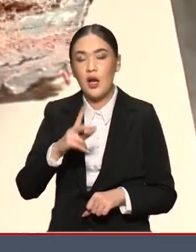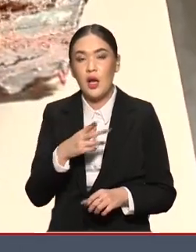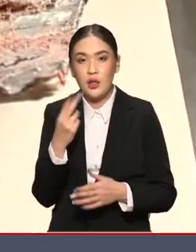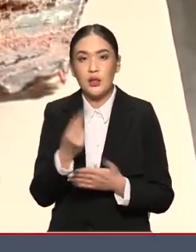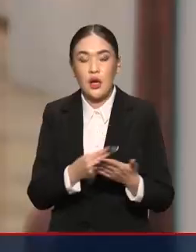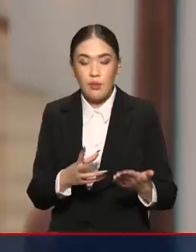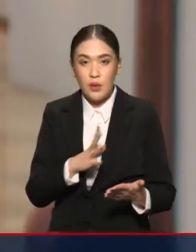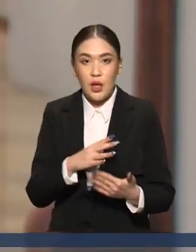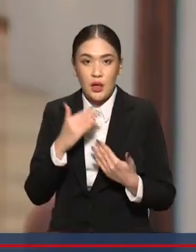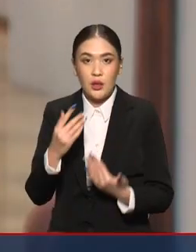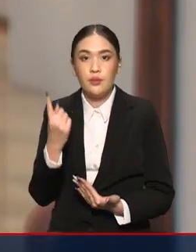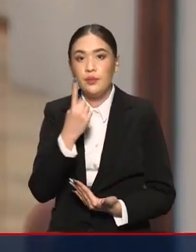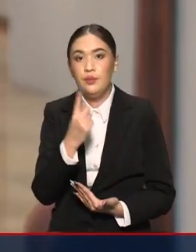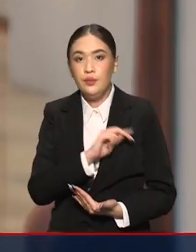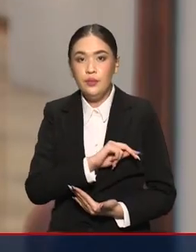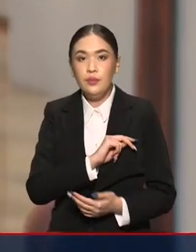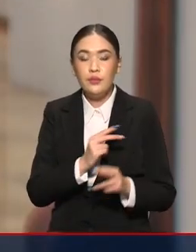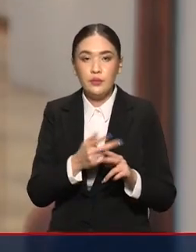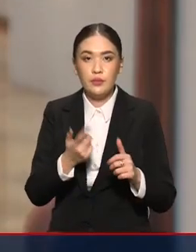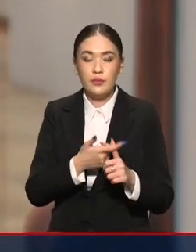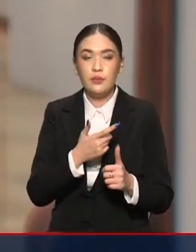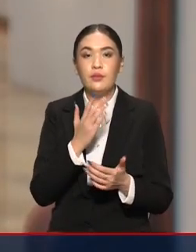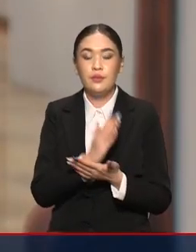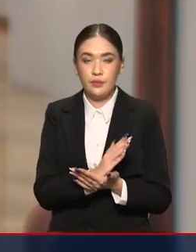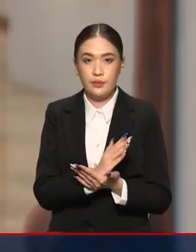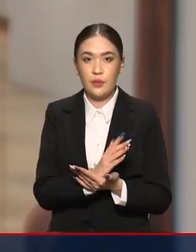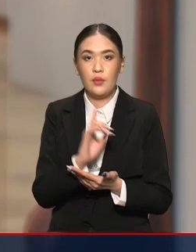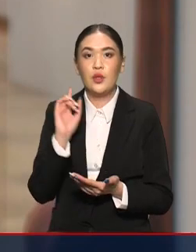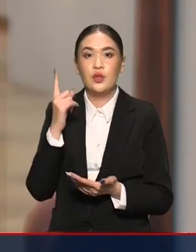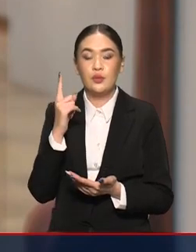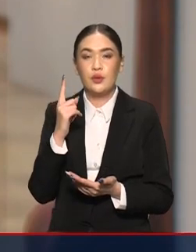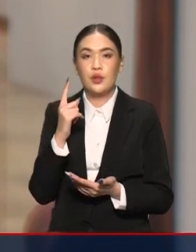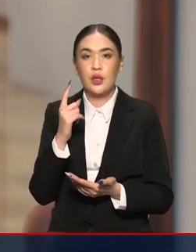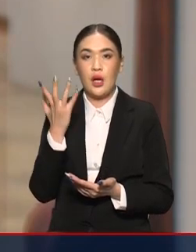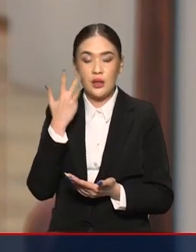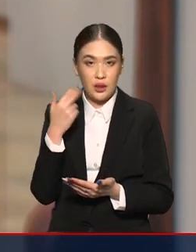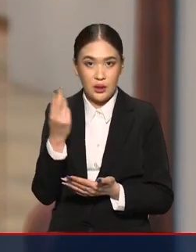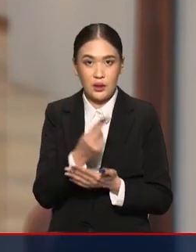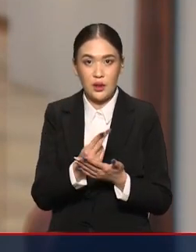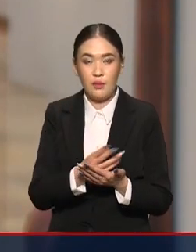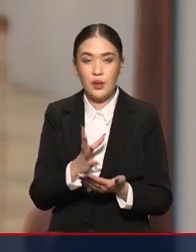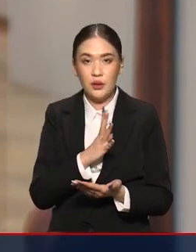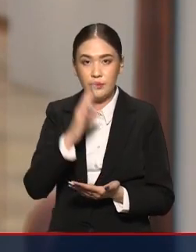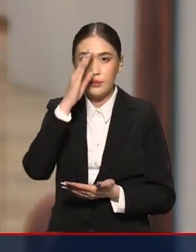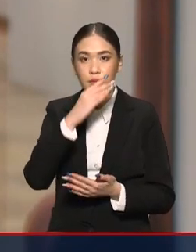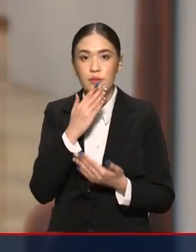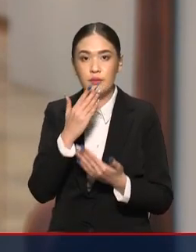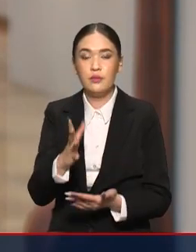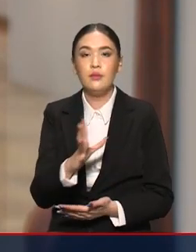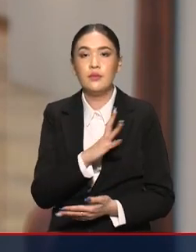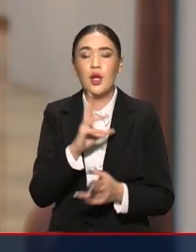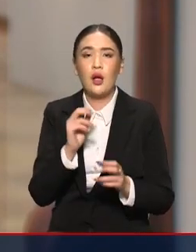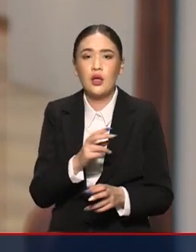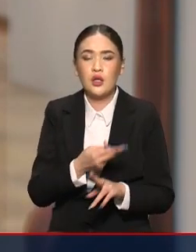жұмыс акварельмен салған Түрксіб есімде бар. Өйткені салған кезде біздің әкеміз сұрайтын еді, мына жұмыс қалай деп.